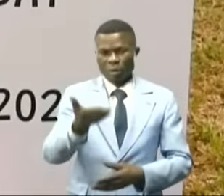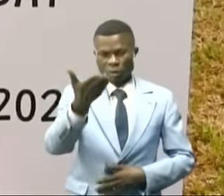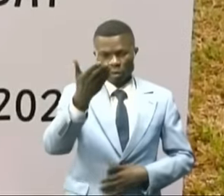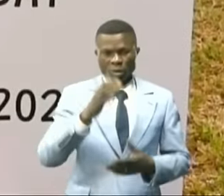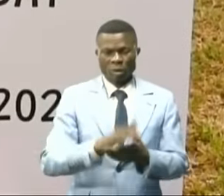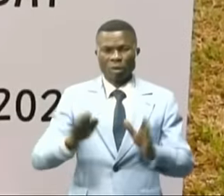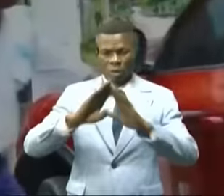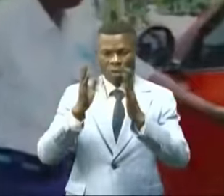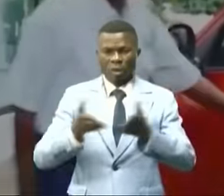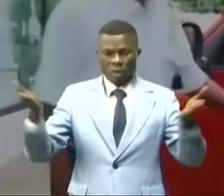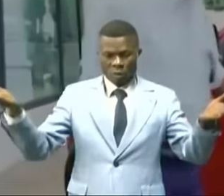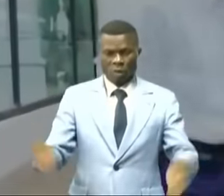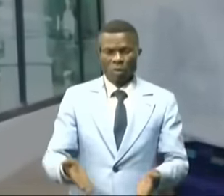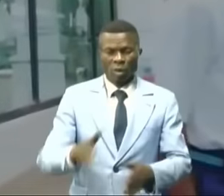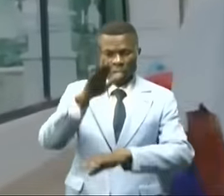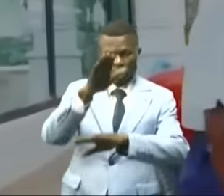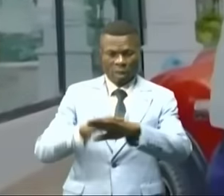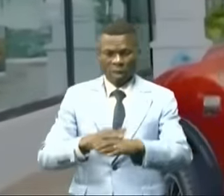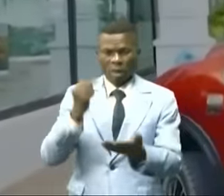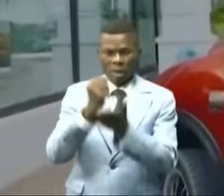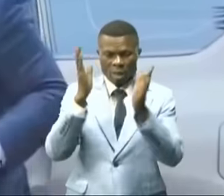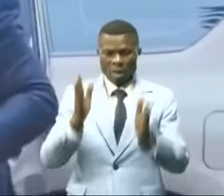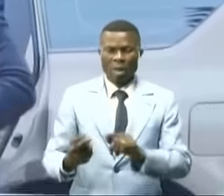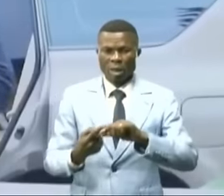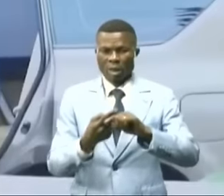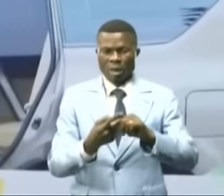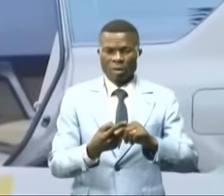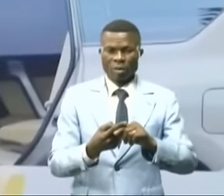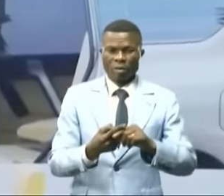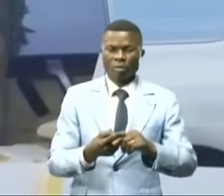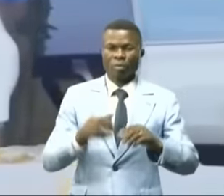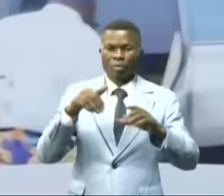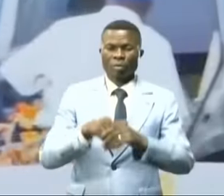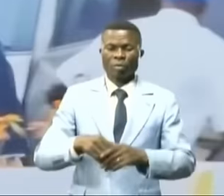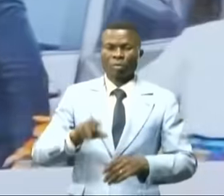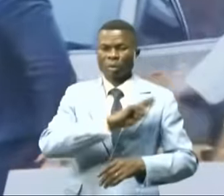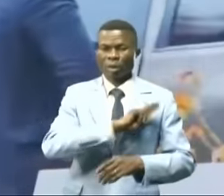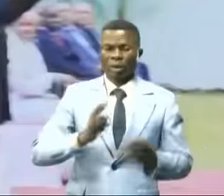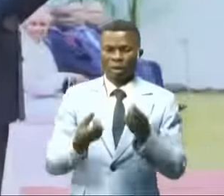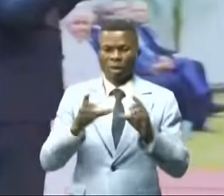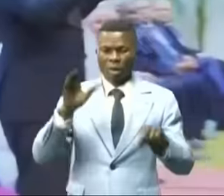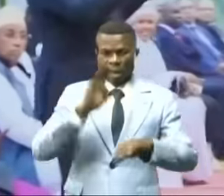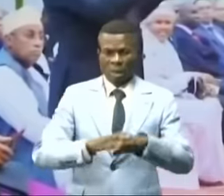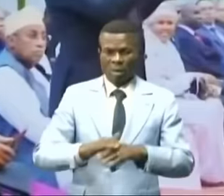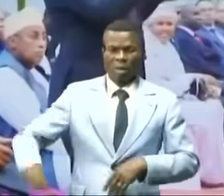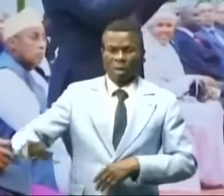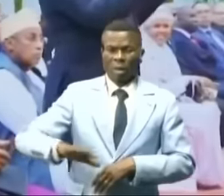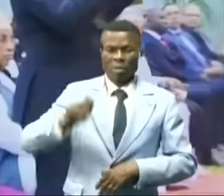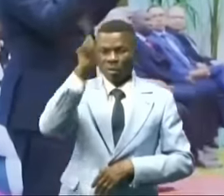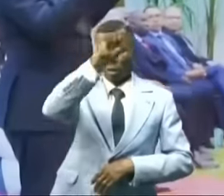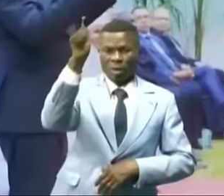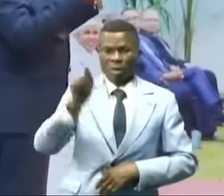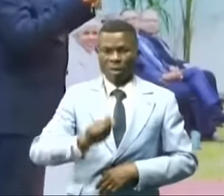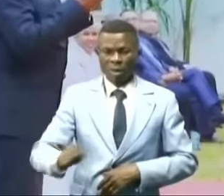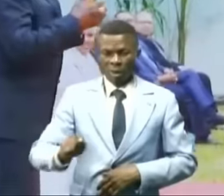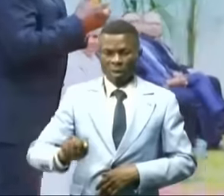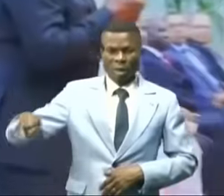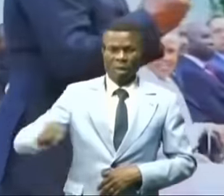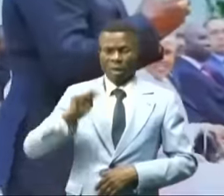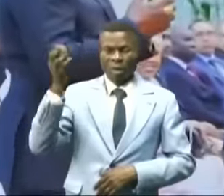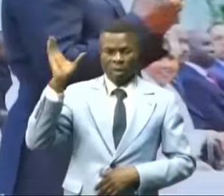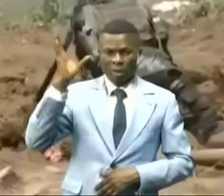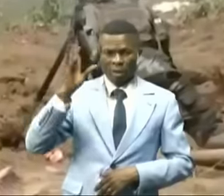Ils ont tous répondu à l'invitation de l'ambassadeur extraordinaire et plénipotentiaire de la République démocratique du Congo en Tanzanie, Jean-Pierre Massala,